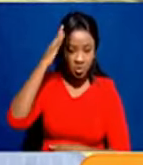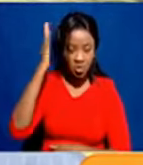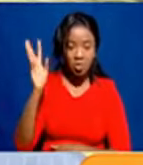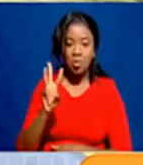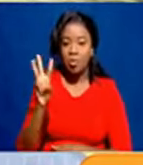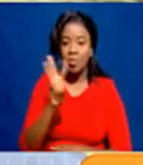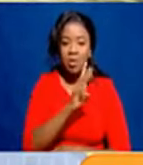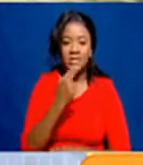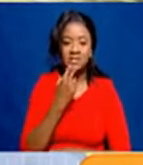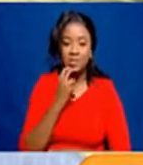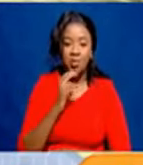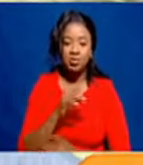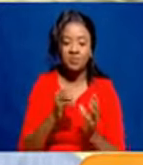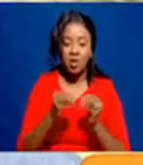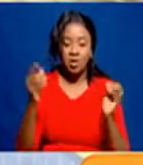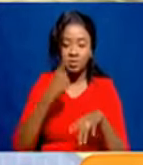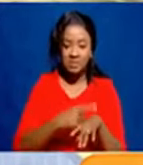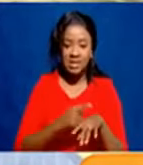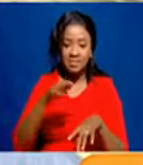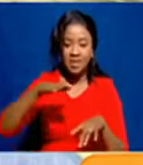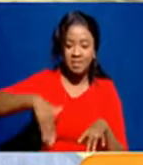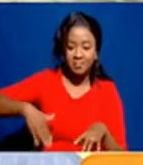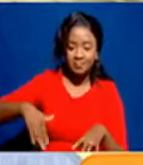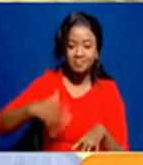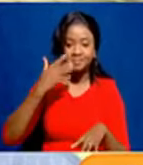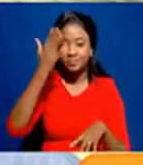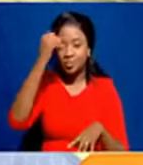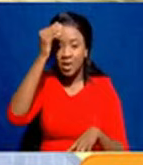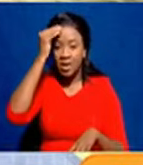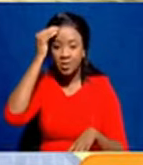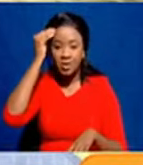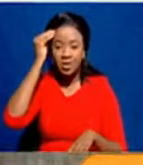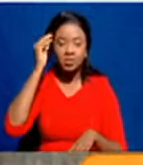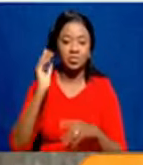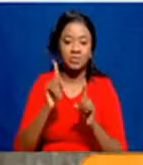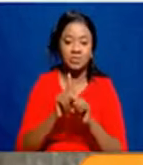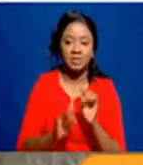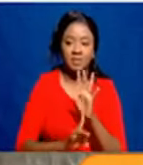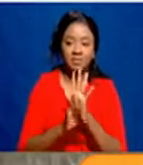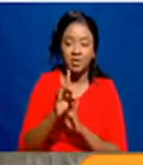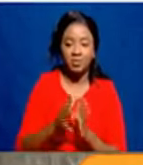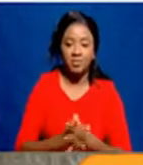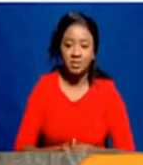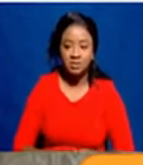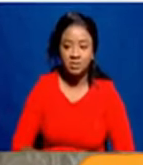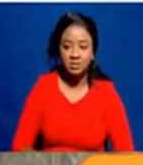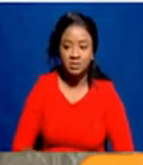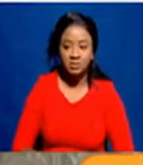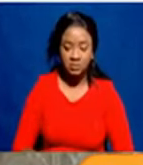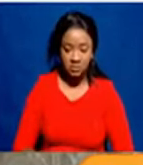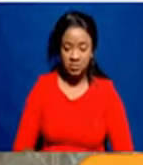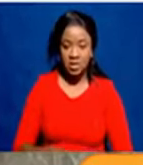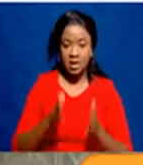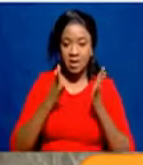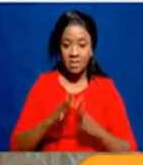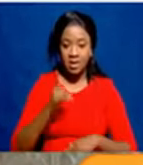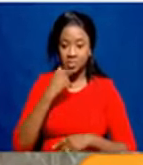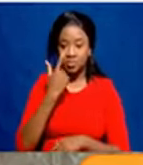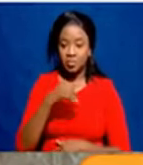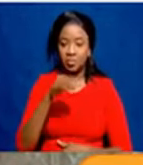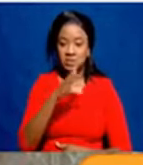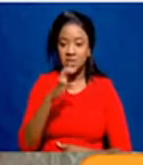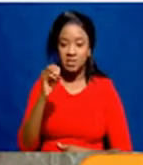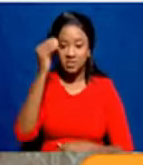mrefu walibaki nyuma kwa kimasomo na maendeleo yote. Afisa mkuu wa elimu katika kaunti ya